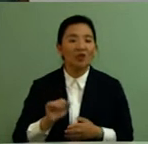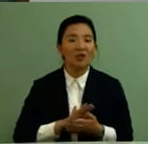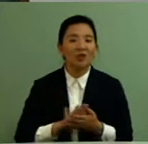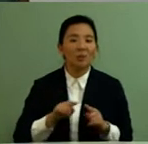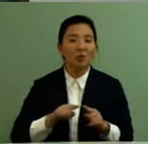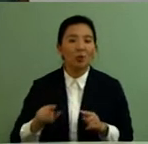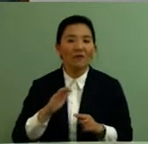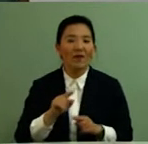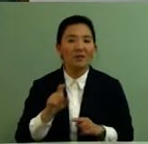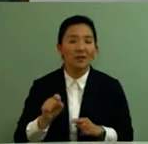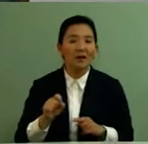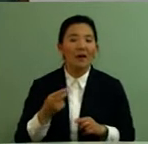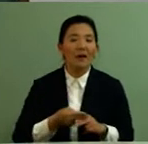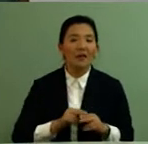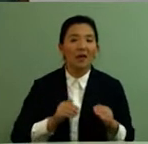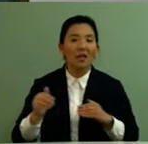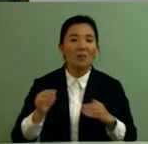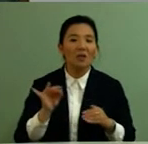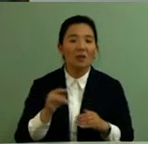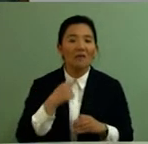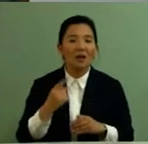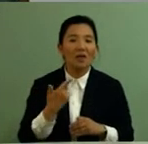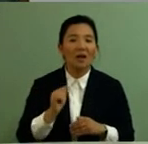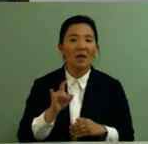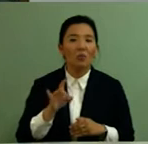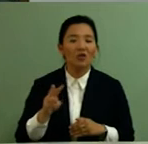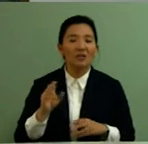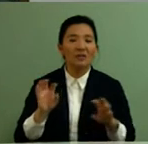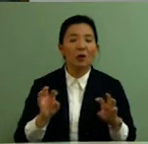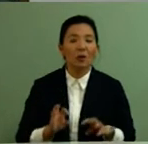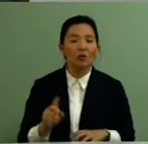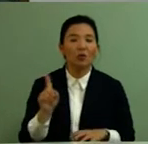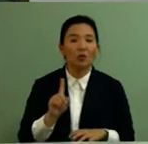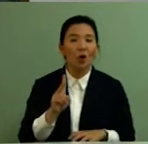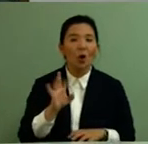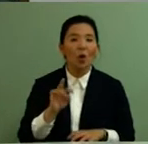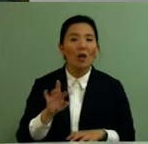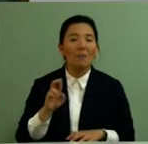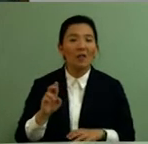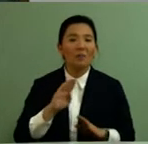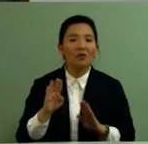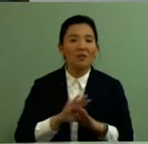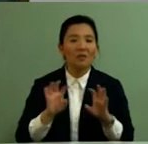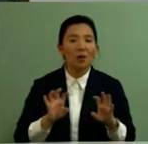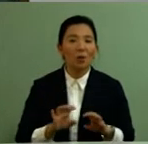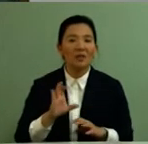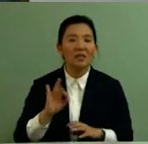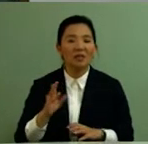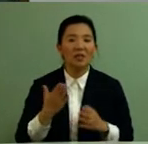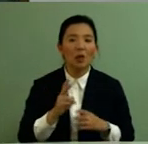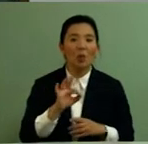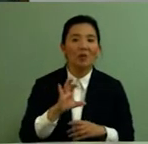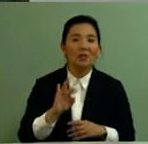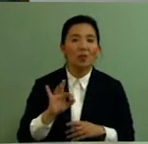период, фаза колебаний. И мы говорили про гармонический закон, что колебания, подчиняющиеся закону синуса или